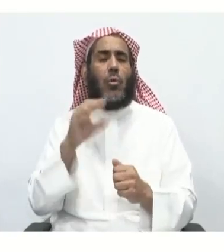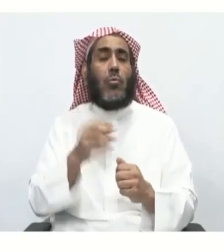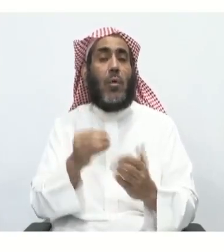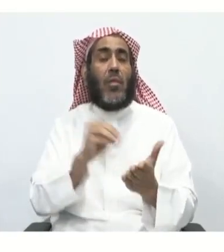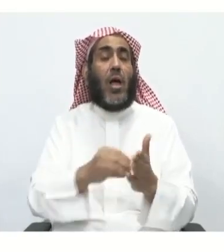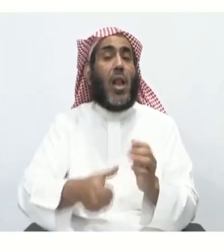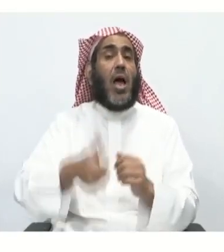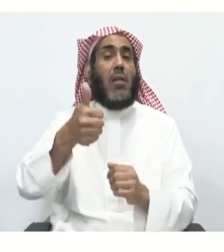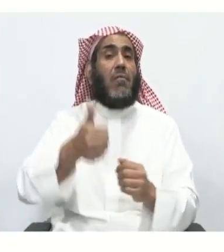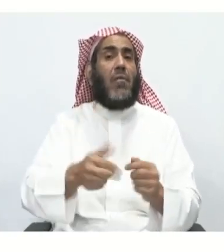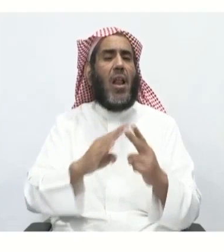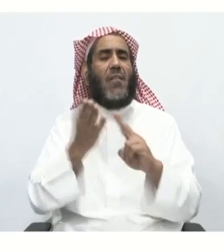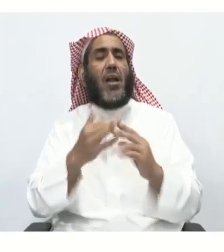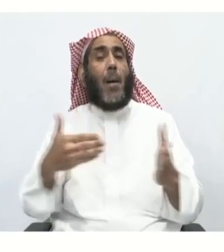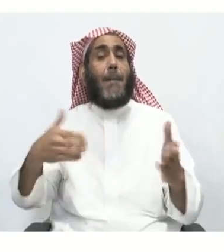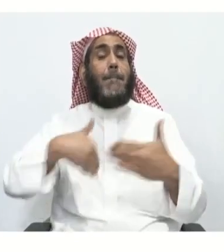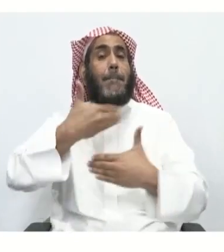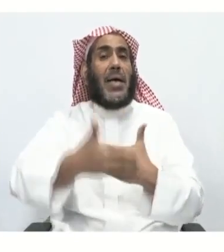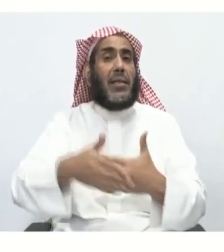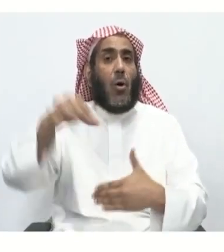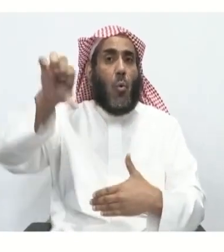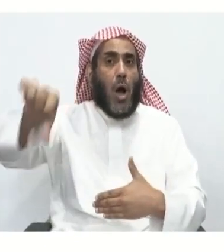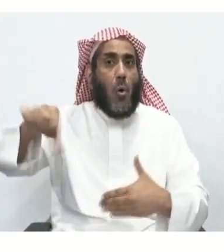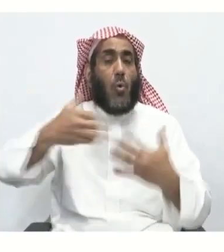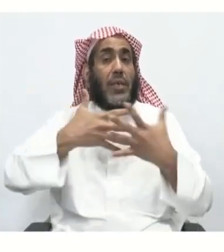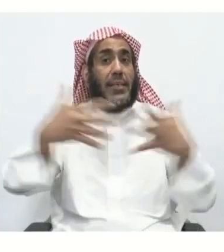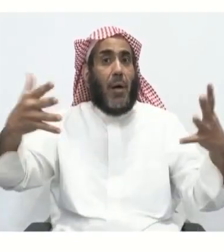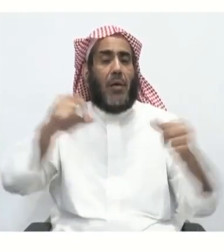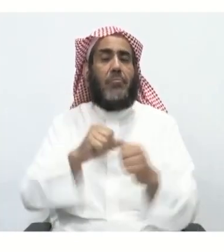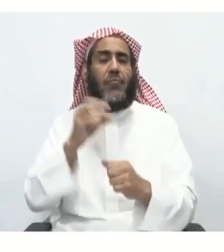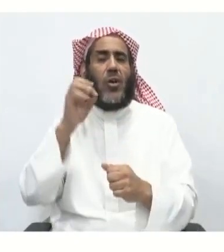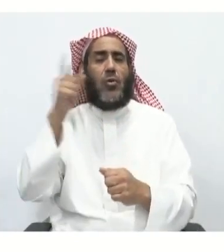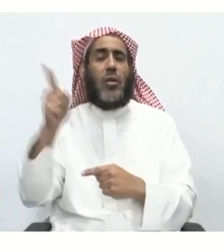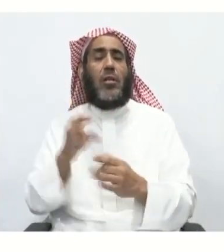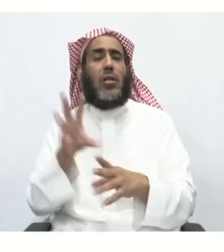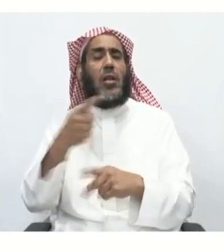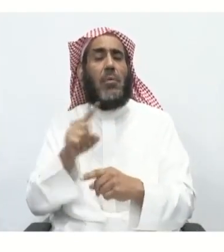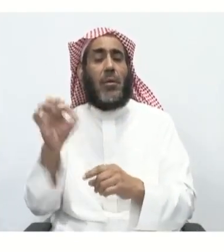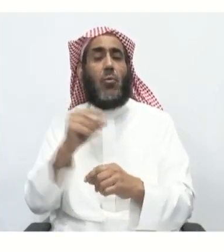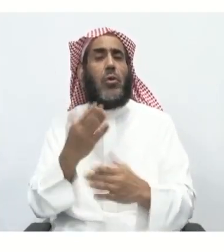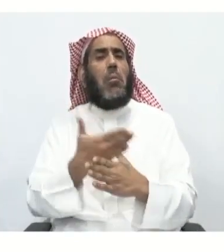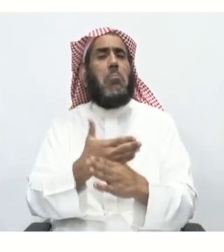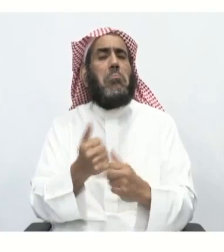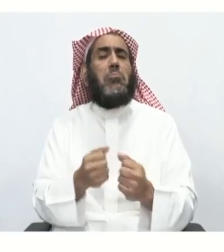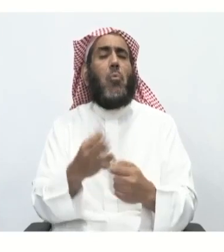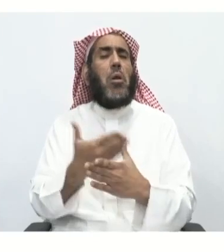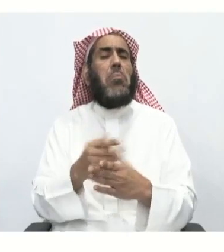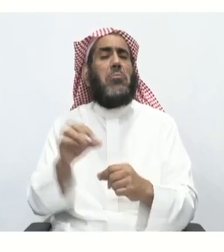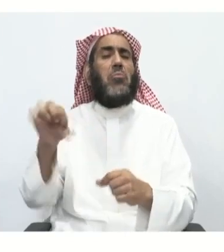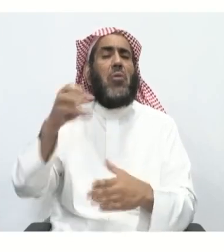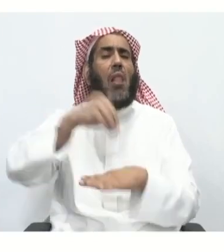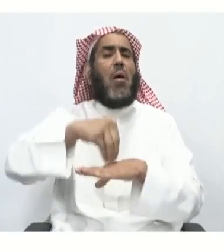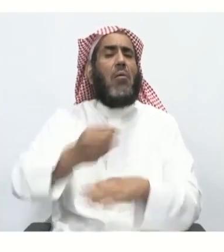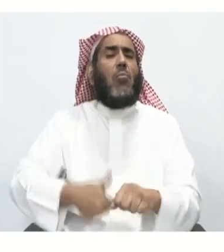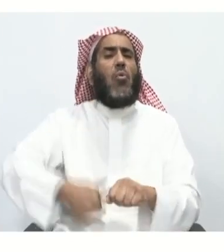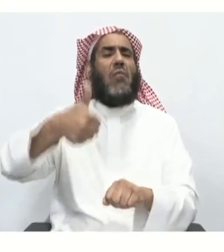ضع الالف الفارقه بعد واو الجماعه هنا ضع الالف الفارقه بعد واو الجماعه في الكلمات تحتاج اليها فقط وعلل السبب وعلل السبب عدم اضافه